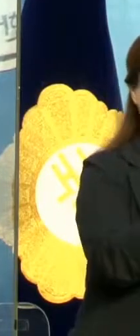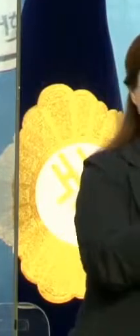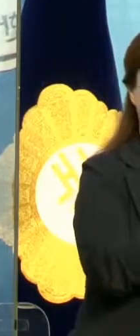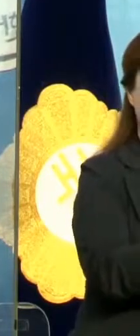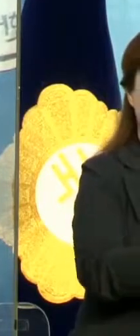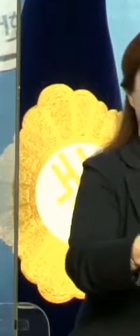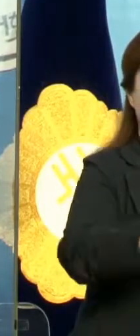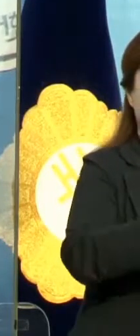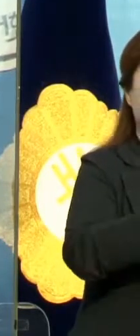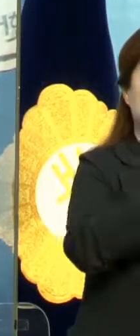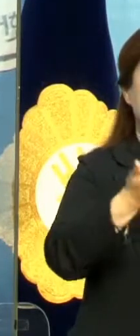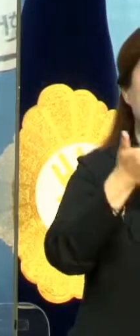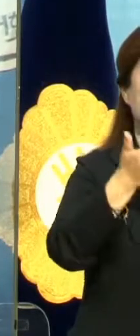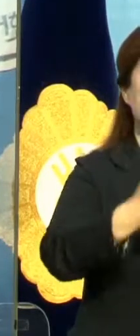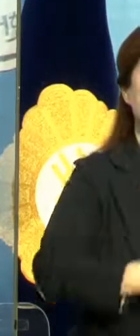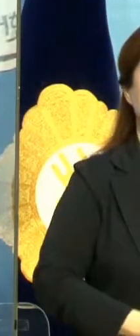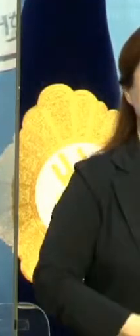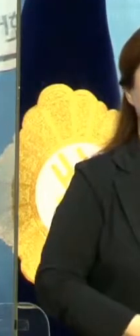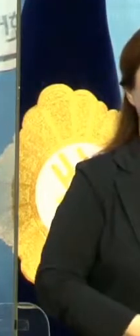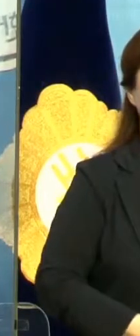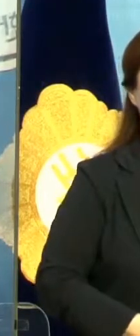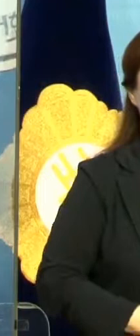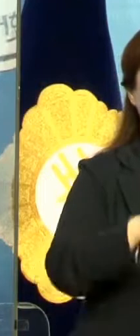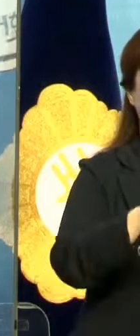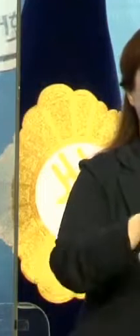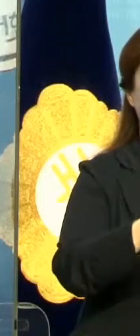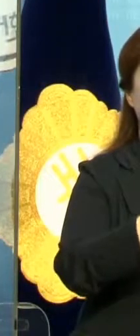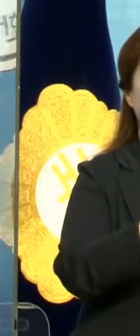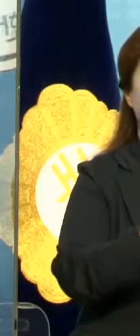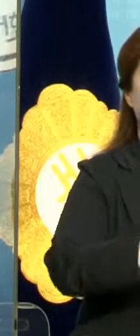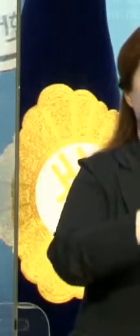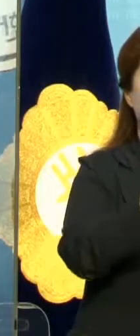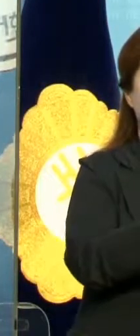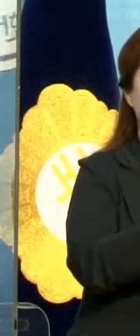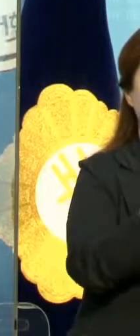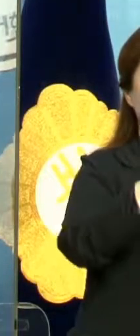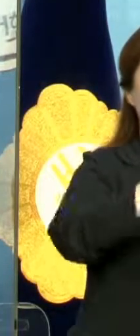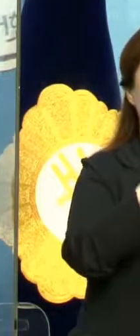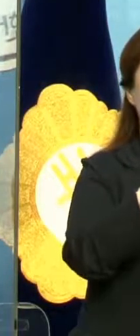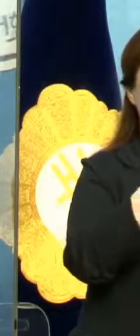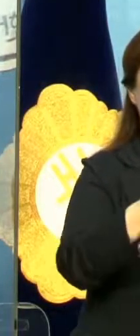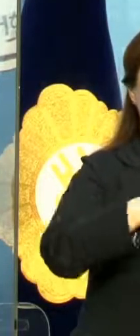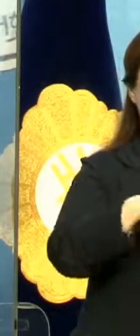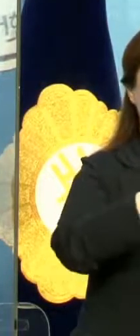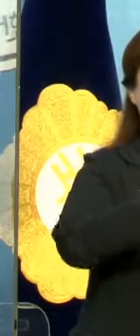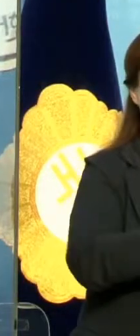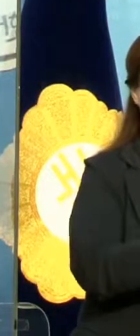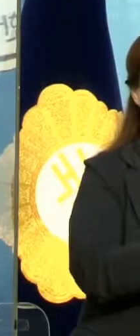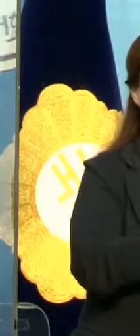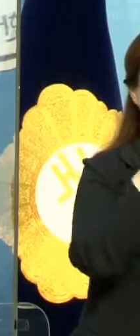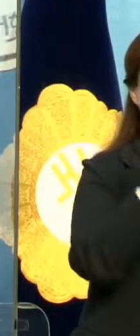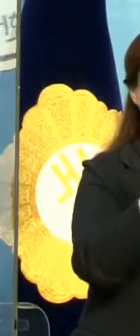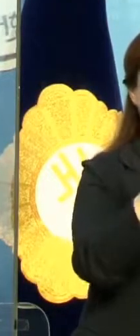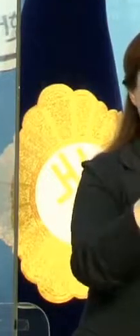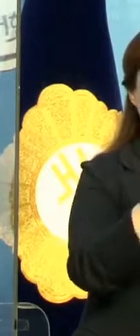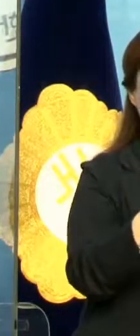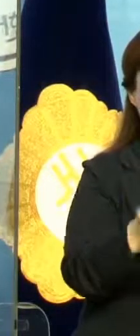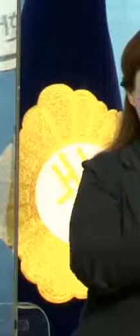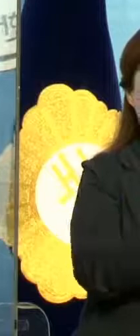협재 주기를 당부 드립니다 저희 저희 정치적 키에 분은 국민의 신뢰를 회복하는 데 앞장서겠습니다